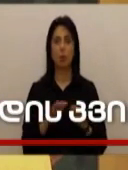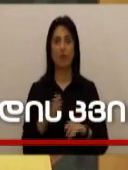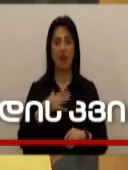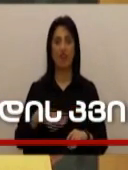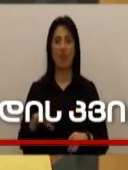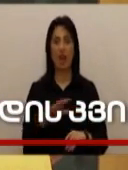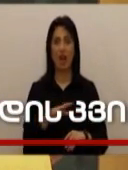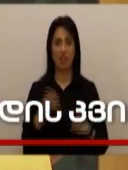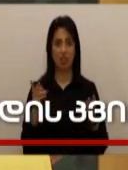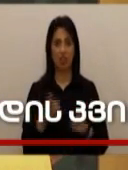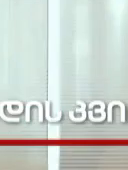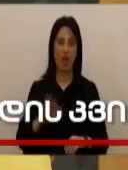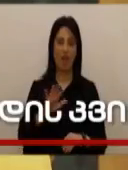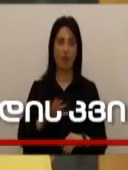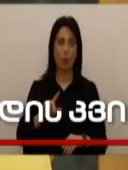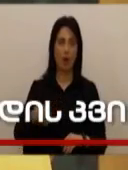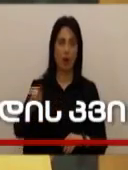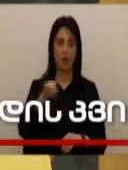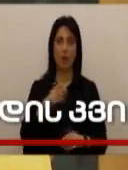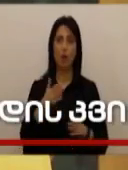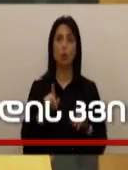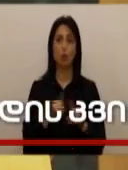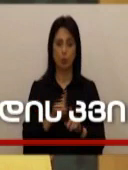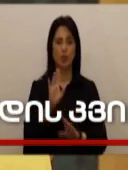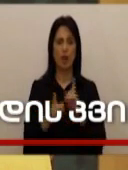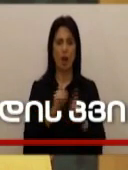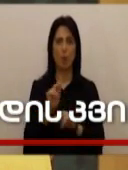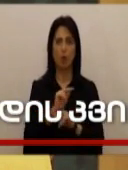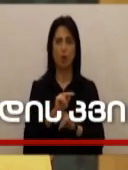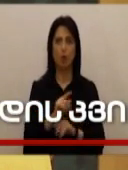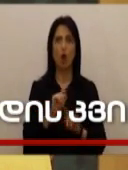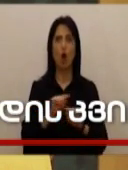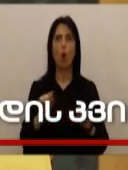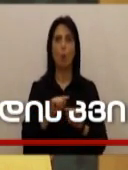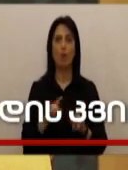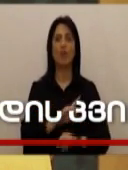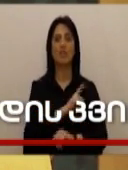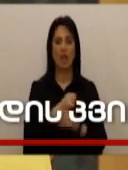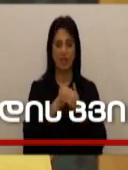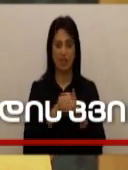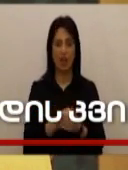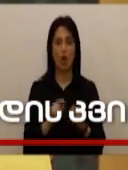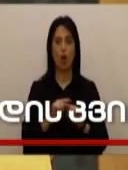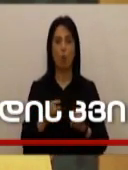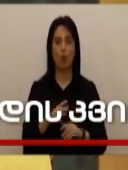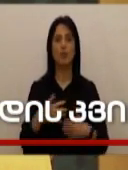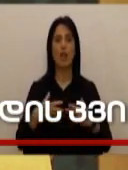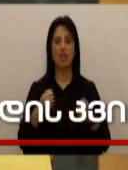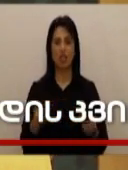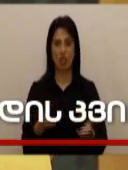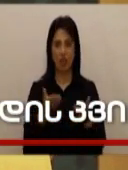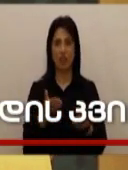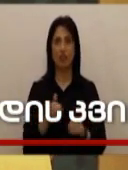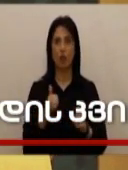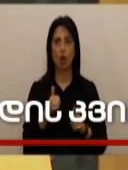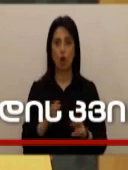ganas. Cei de bat zileri opoziția. Funcția este ce am asor de bat. Opoziția ca zileri de bat, opoziția ca jen sac de bat.